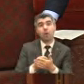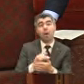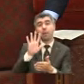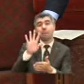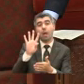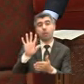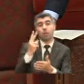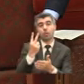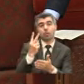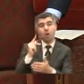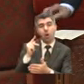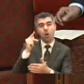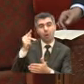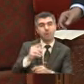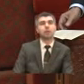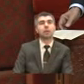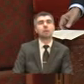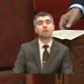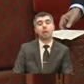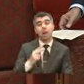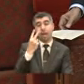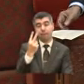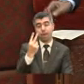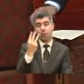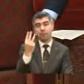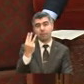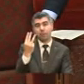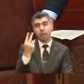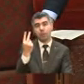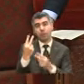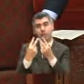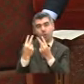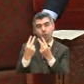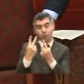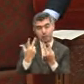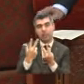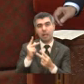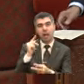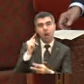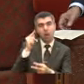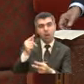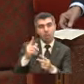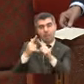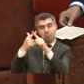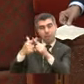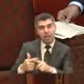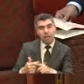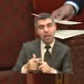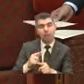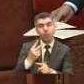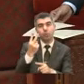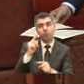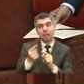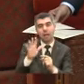كان برنامج ديال التأهيل الترابي اللي كانت فيه 2320 كيلومتر وتقريبا واحد الكلفة مالية ديال 2.5 المليار ديال